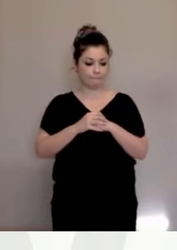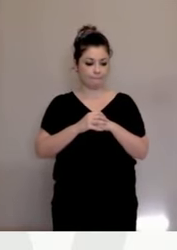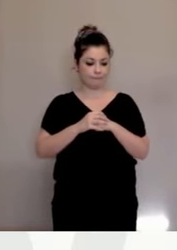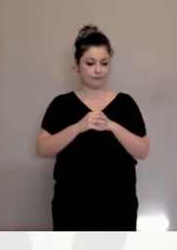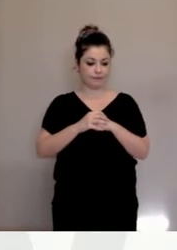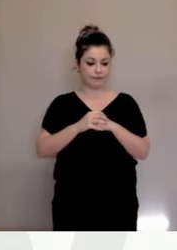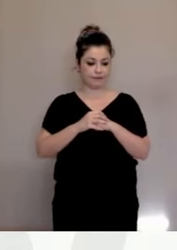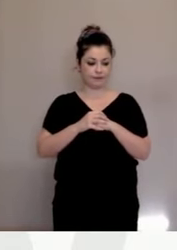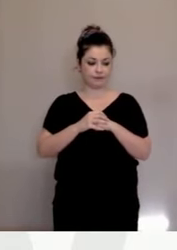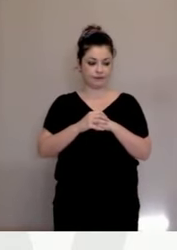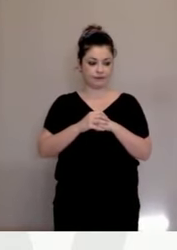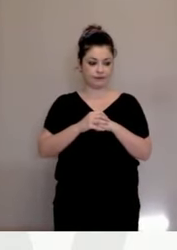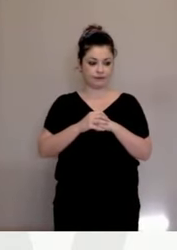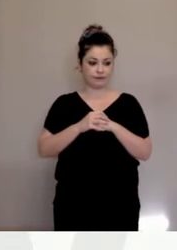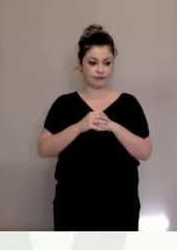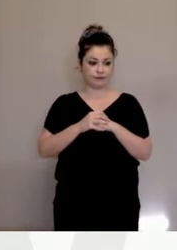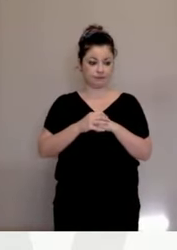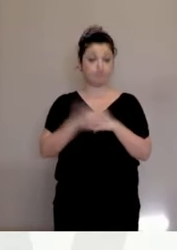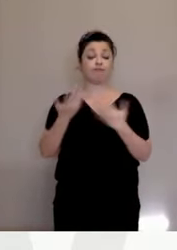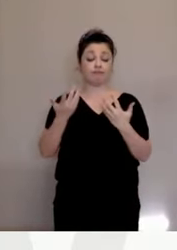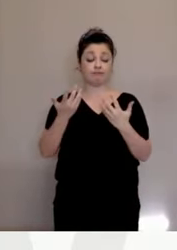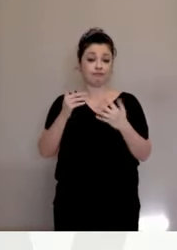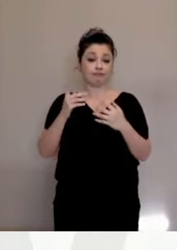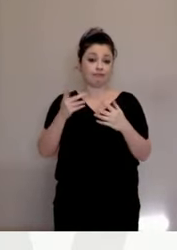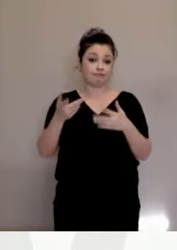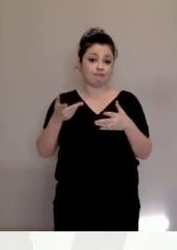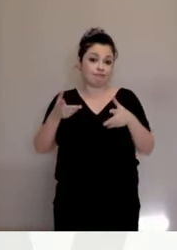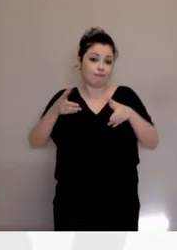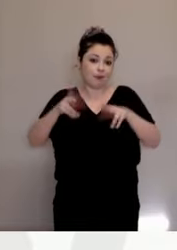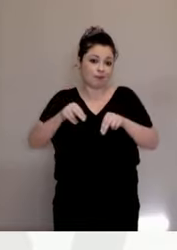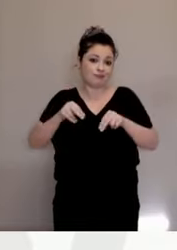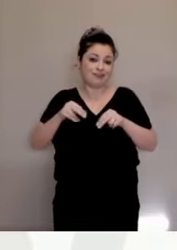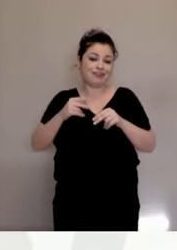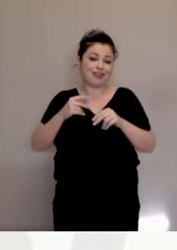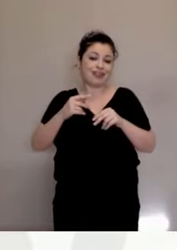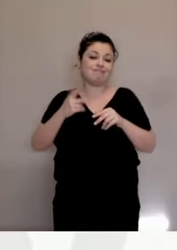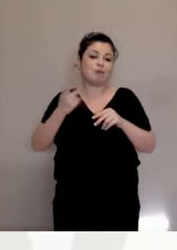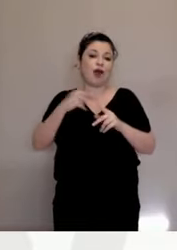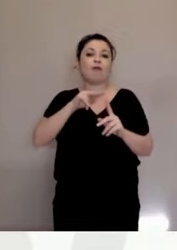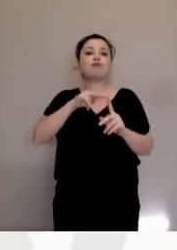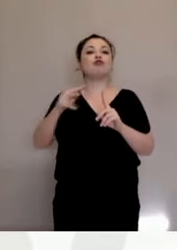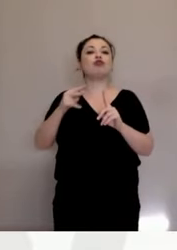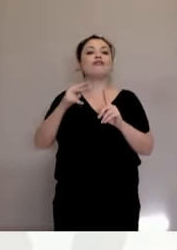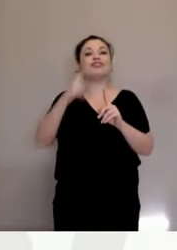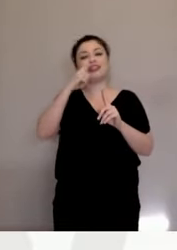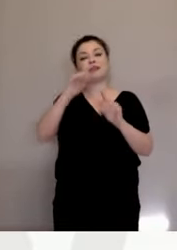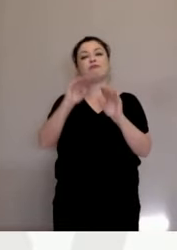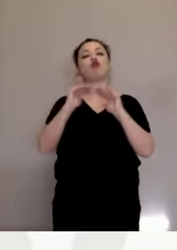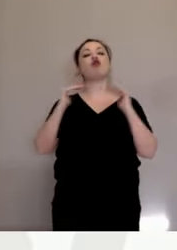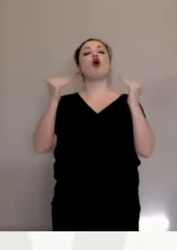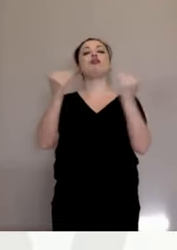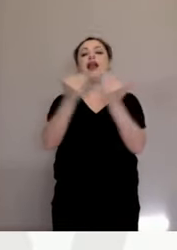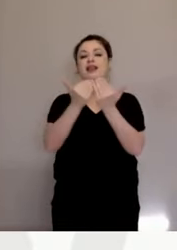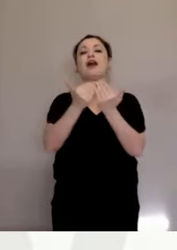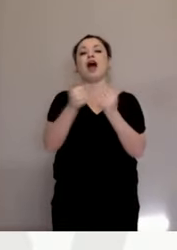di vista della totalità è l'unico possibile, della